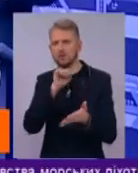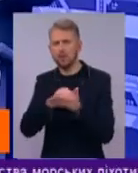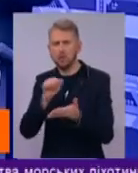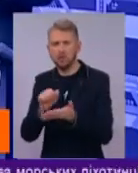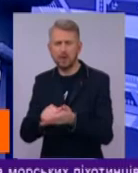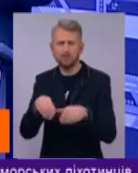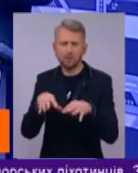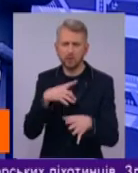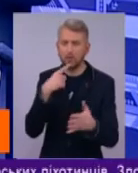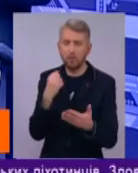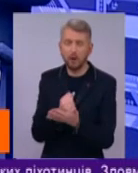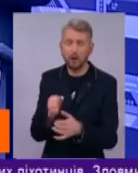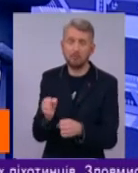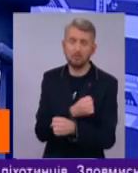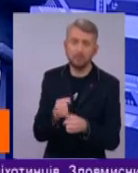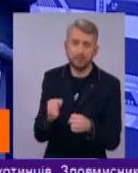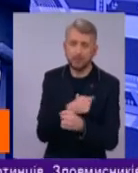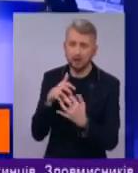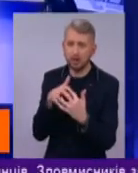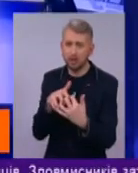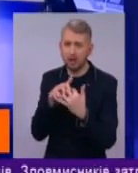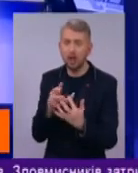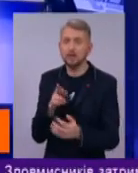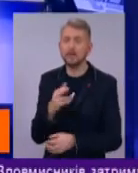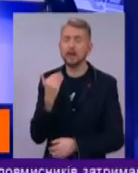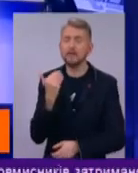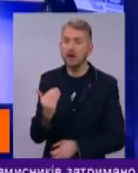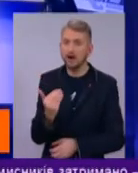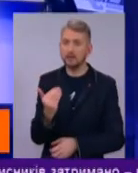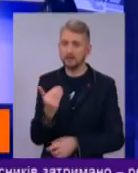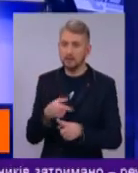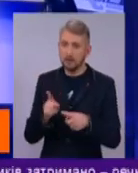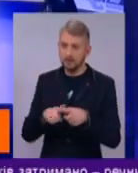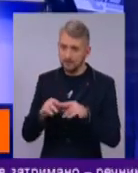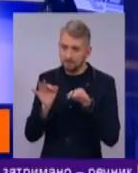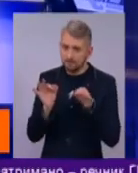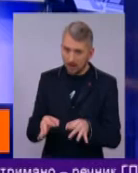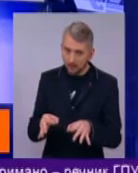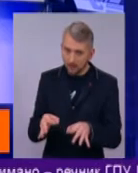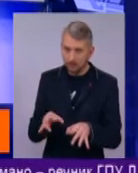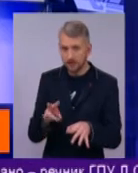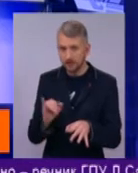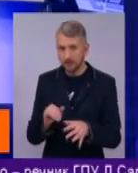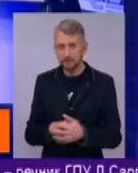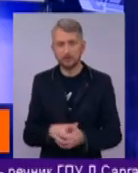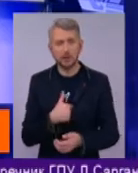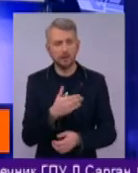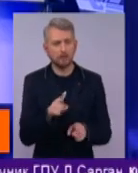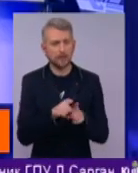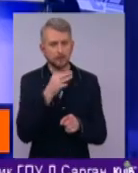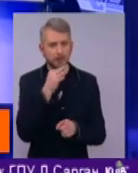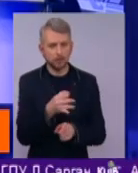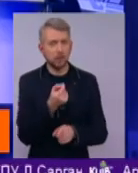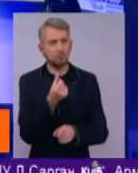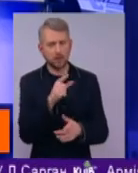не доходить до бійок. Але для вас, наскільки це правда? Я вам так скажу,